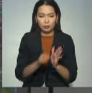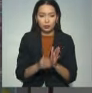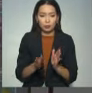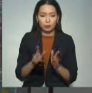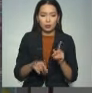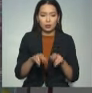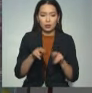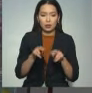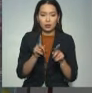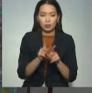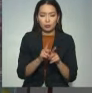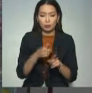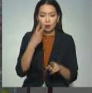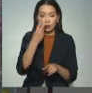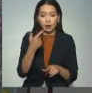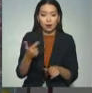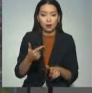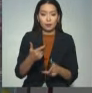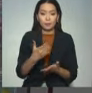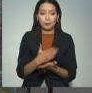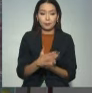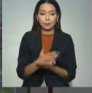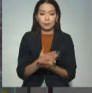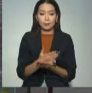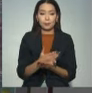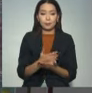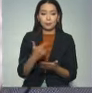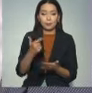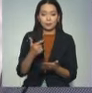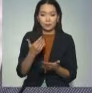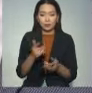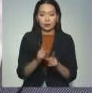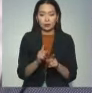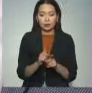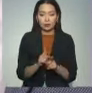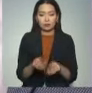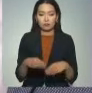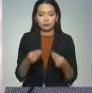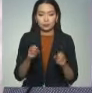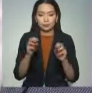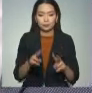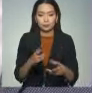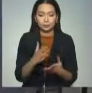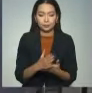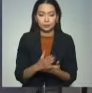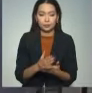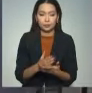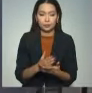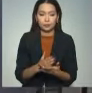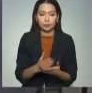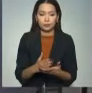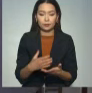құрылыста 2 жылдық кепілдік берілу керек, гарантия. Бұл жақта тек қана бір-ақ жылдық берілген. Мектептің пожарный